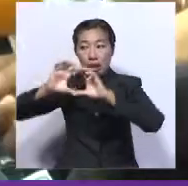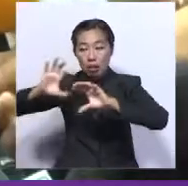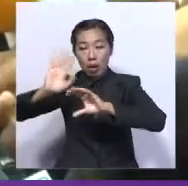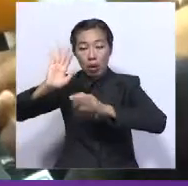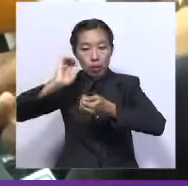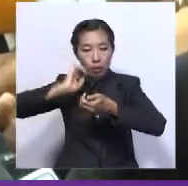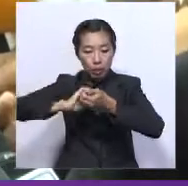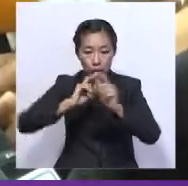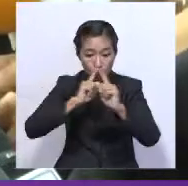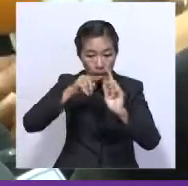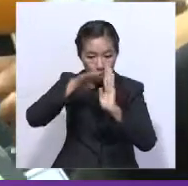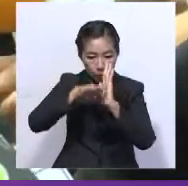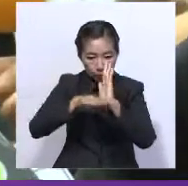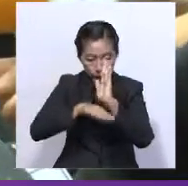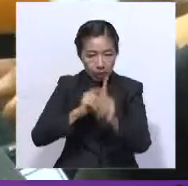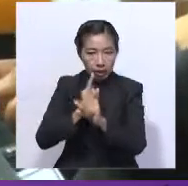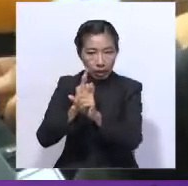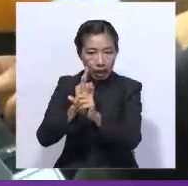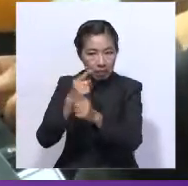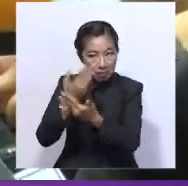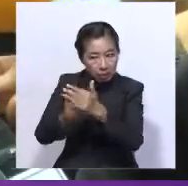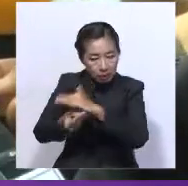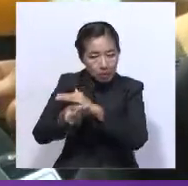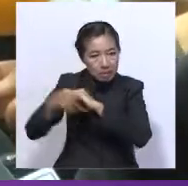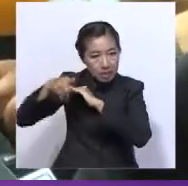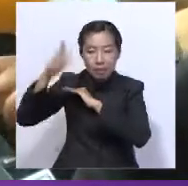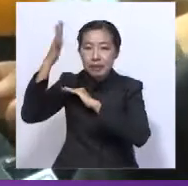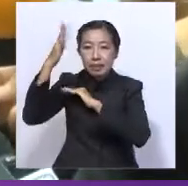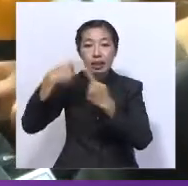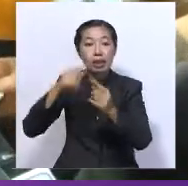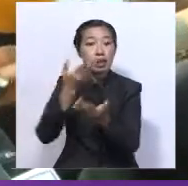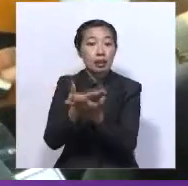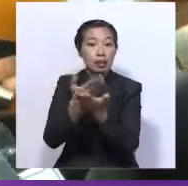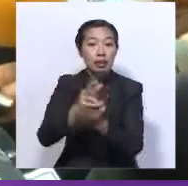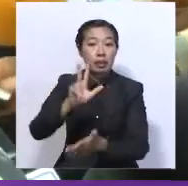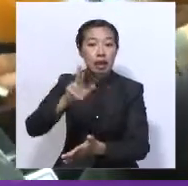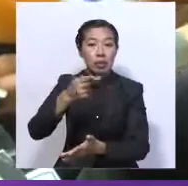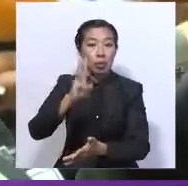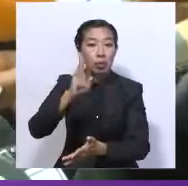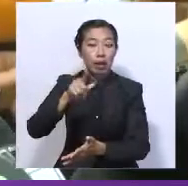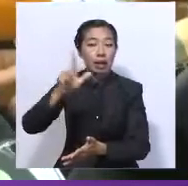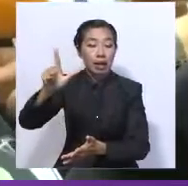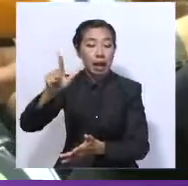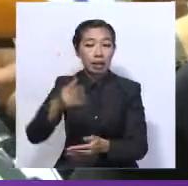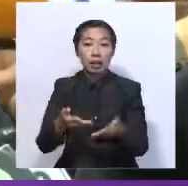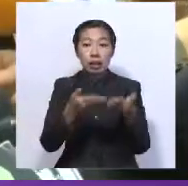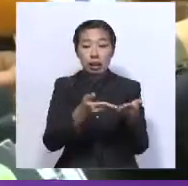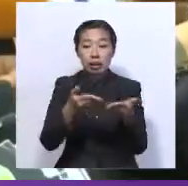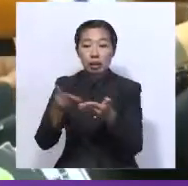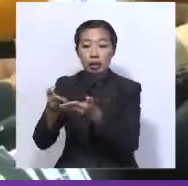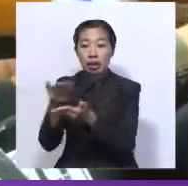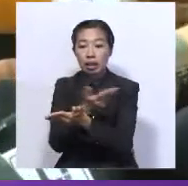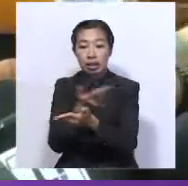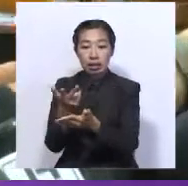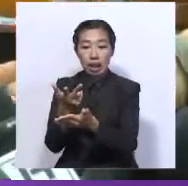ร่งใสเป็นไปตามขั้นตอนไม่มีเงื่อนไขใดๆเป็นพิเศษในวงเงิน 36,000 ล้านบาทจำนวน3ลำในระยะเวล